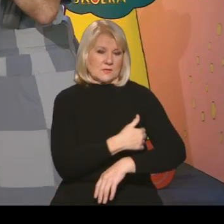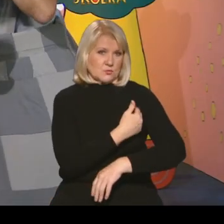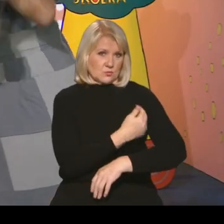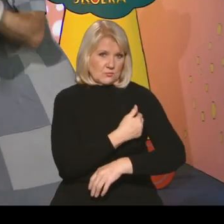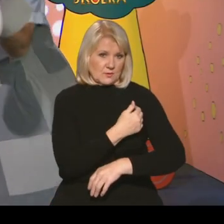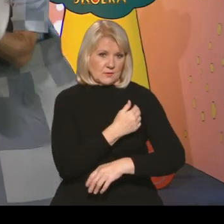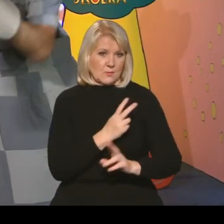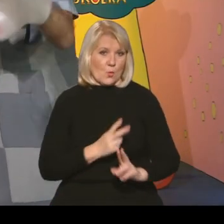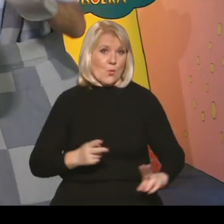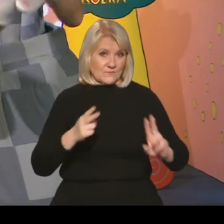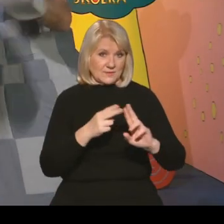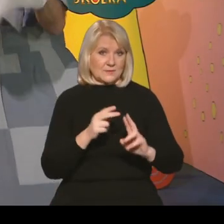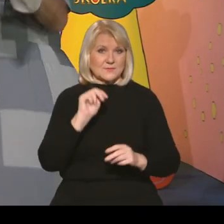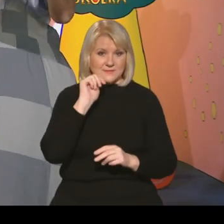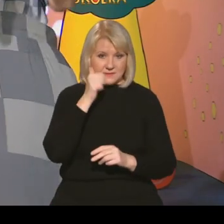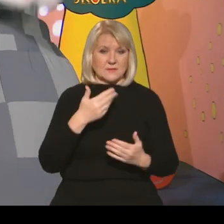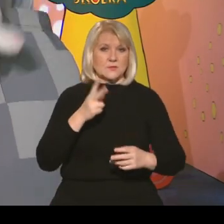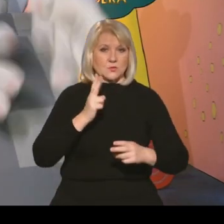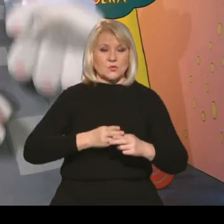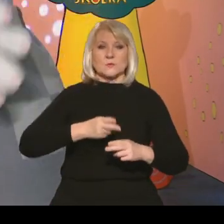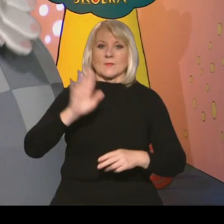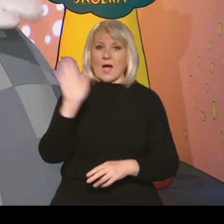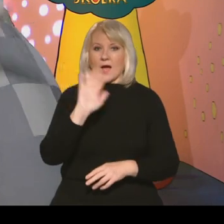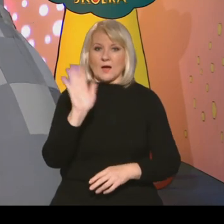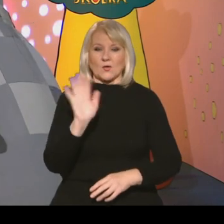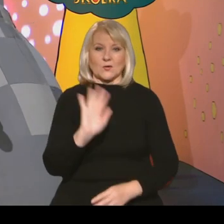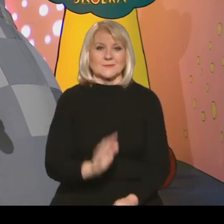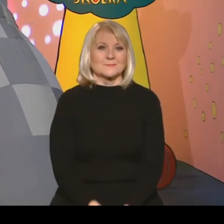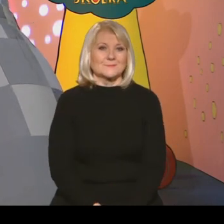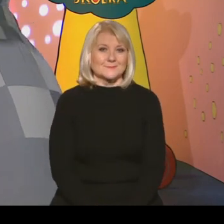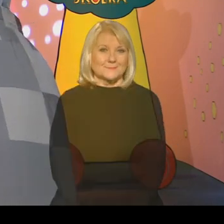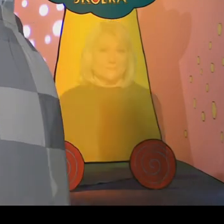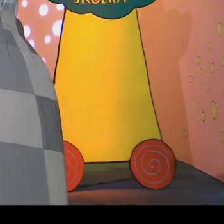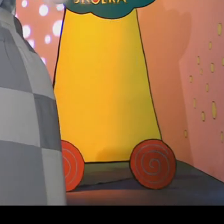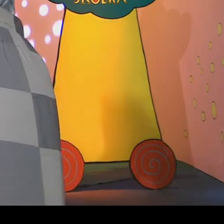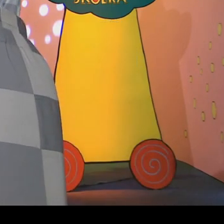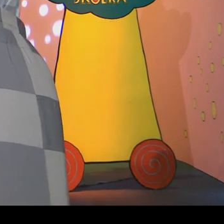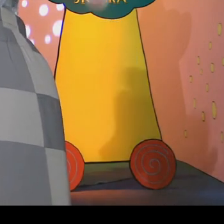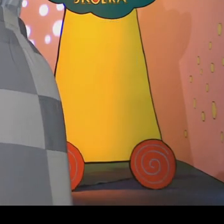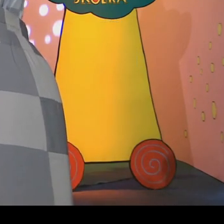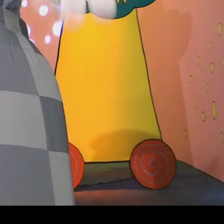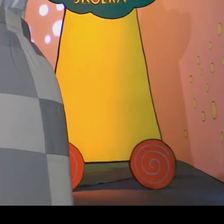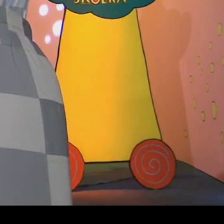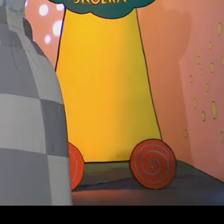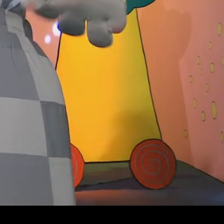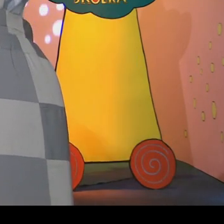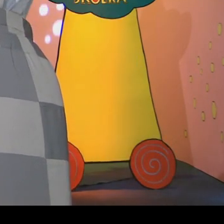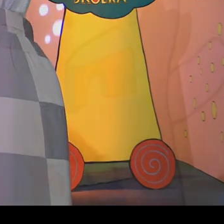Uvidíme se zase zítra a mějte se fanfárově. Ahoj!